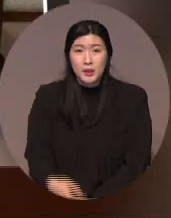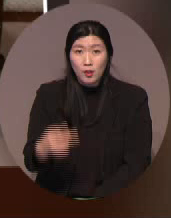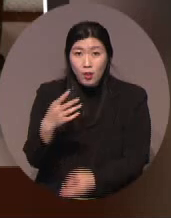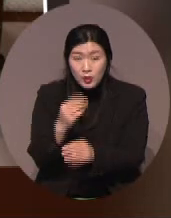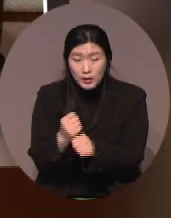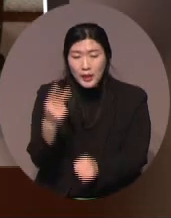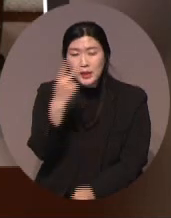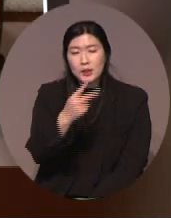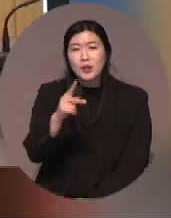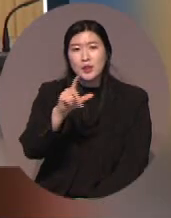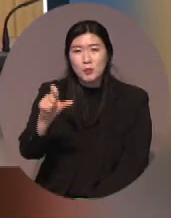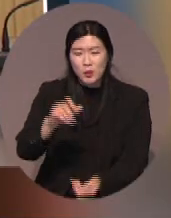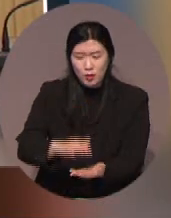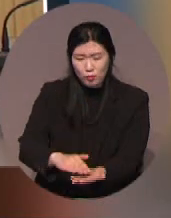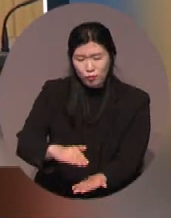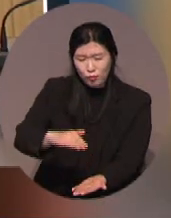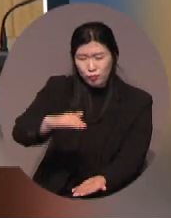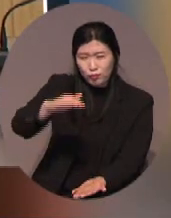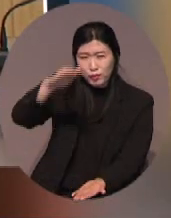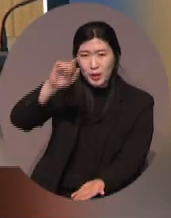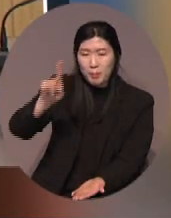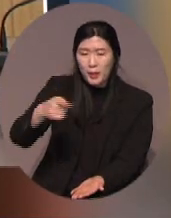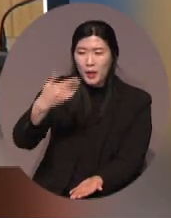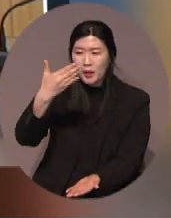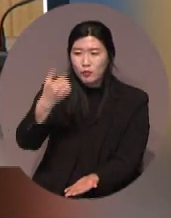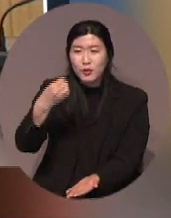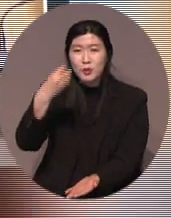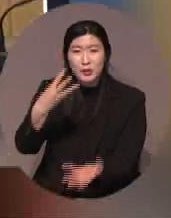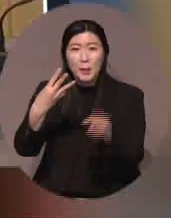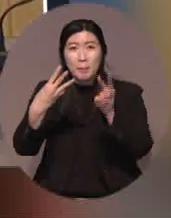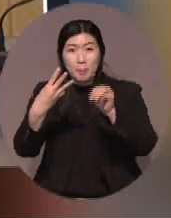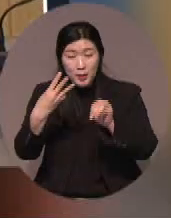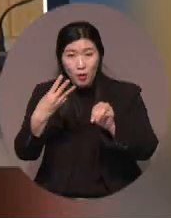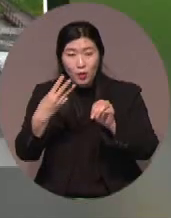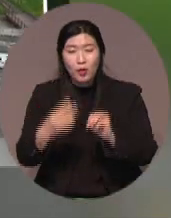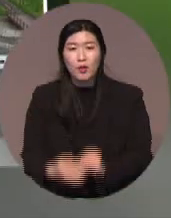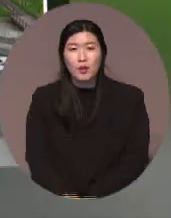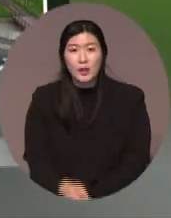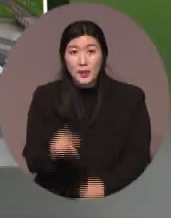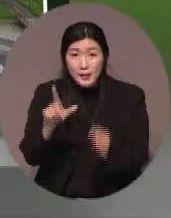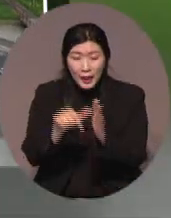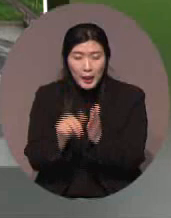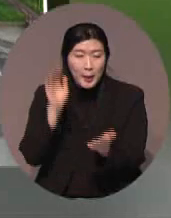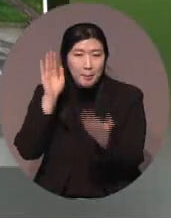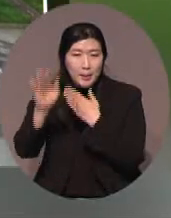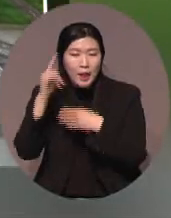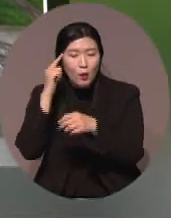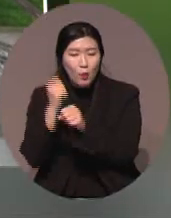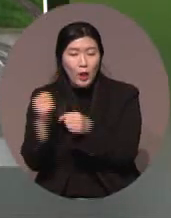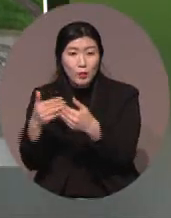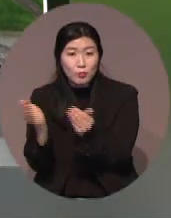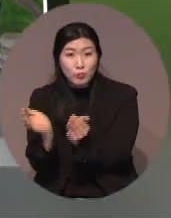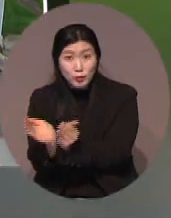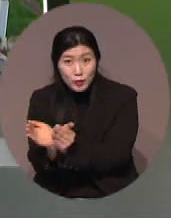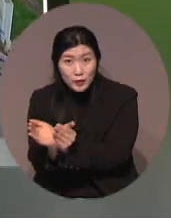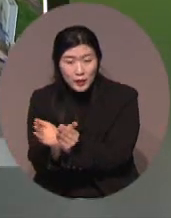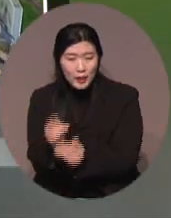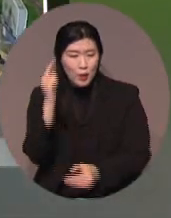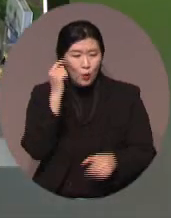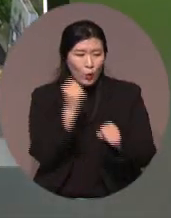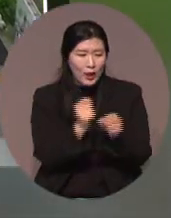2015년 193m 높이 대전사이언스 콤플렉스를 짓는 사업에 당시 미래창조과학부는 과학기술인